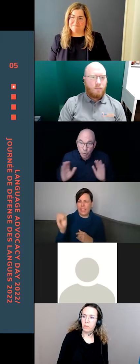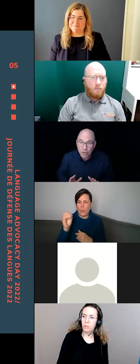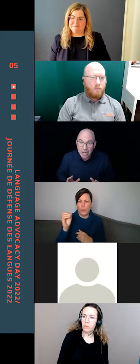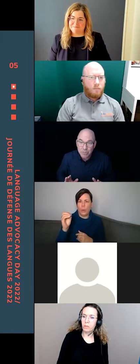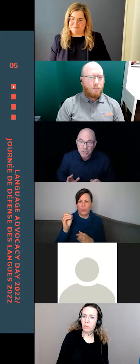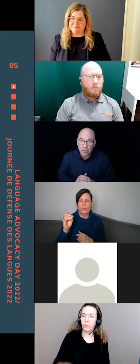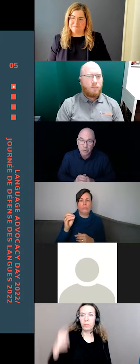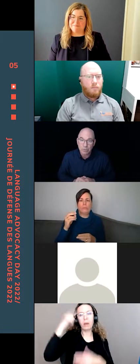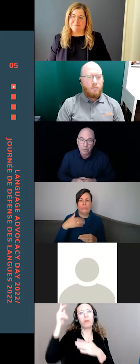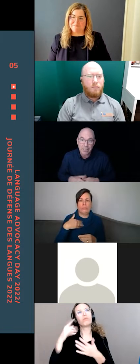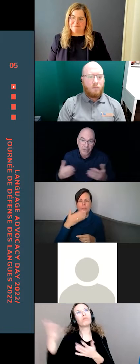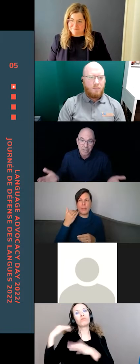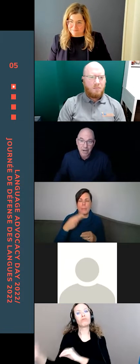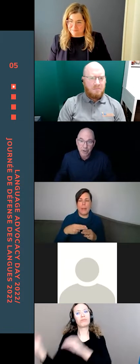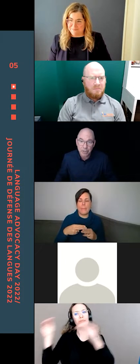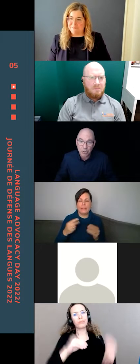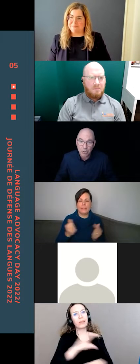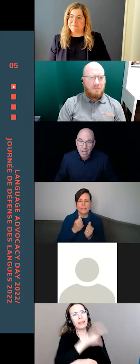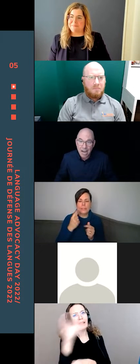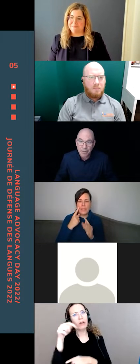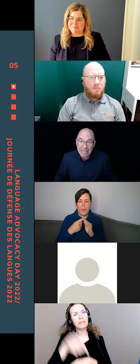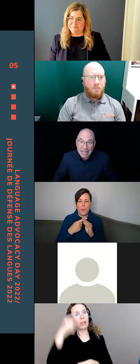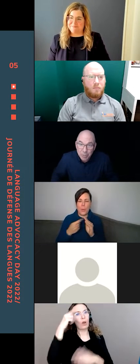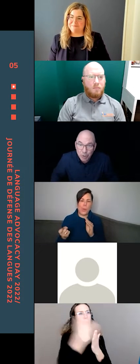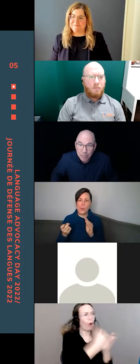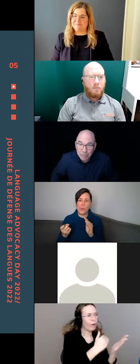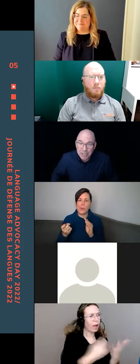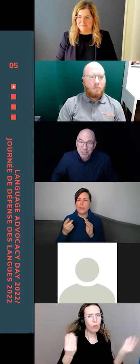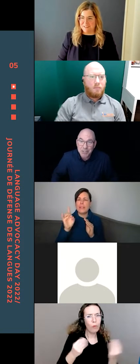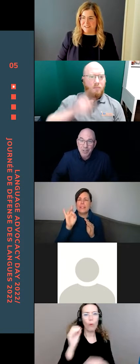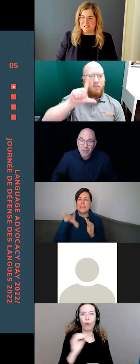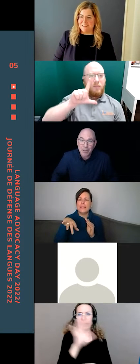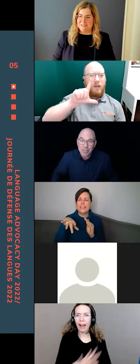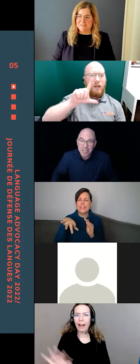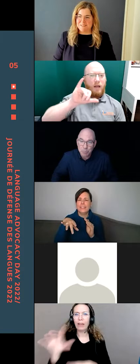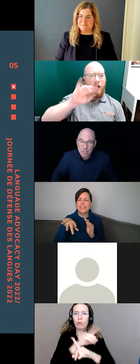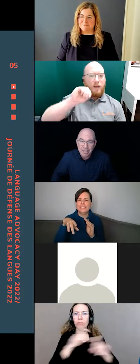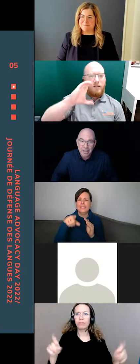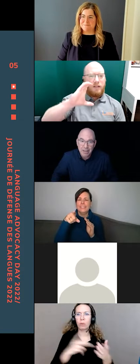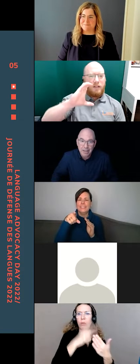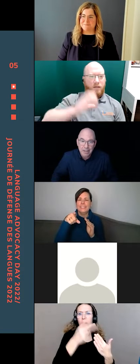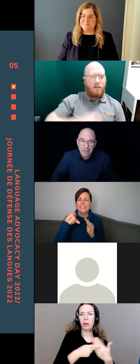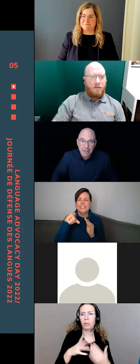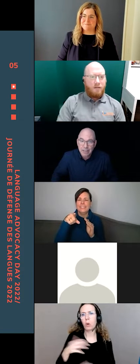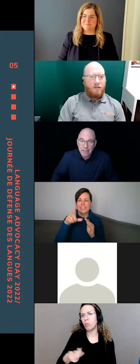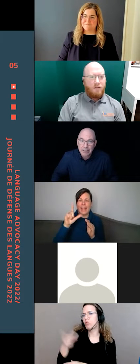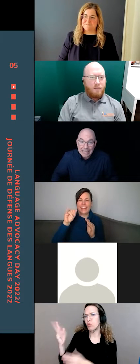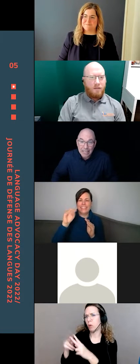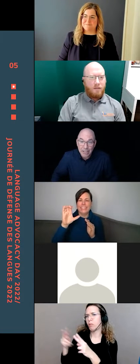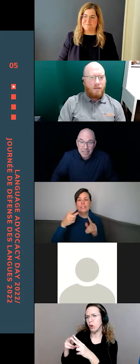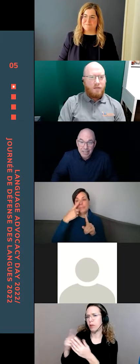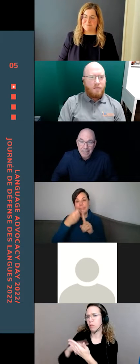Quand nous pensons à déménager au Canada, nous avons des programmes en Ontario.